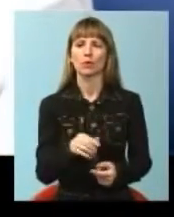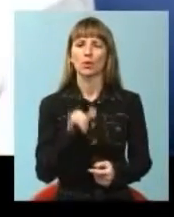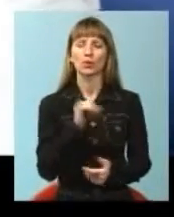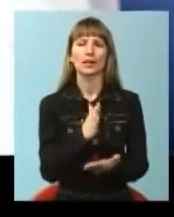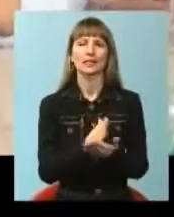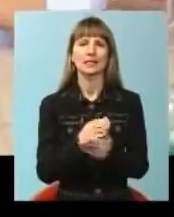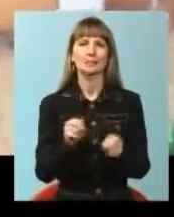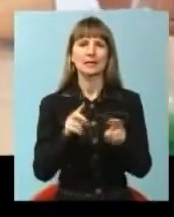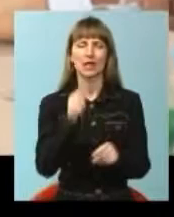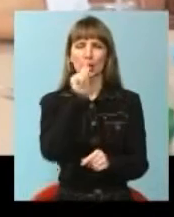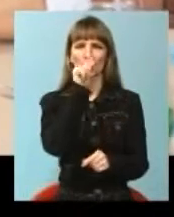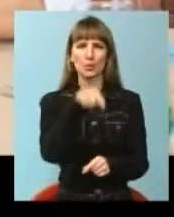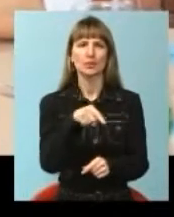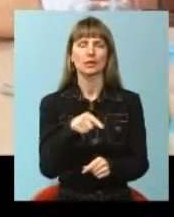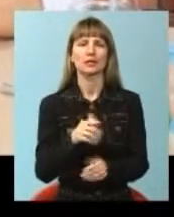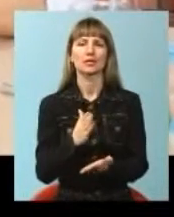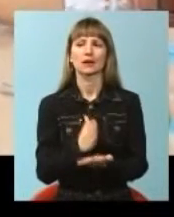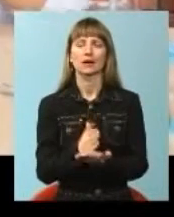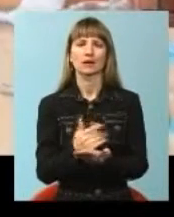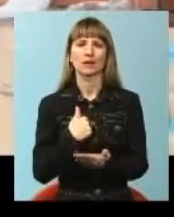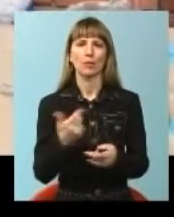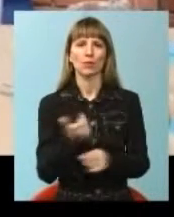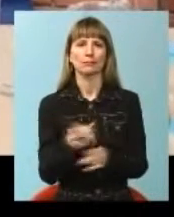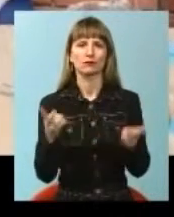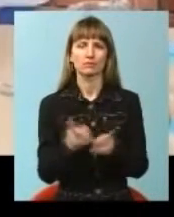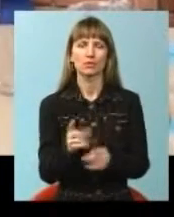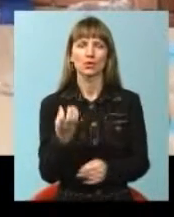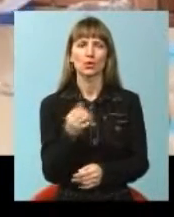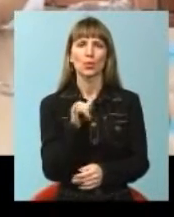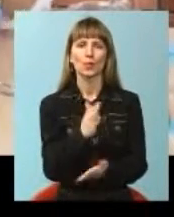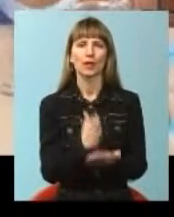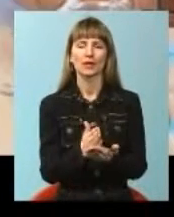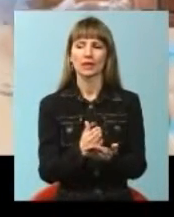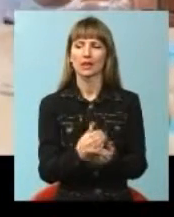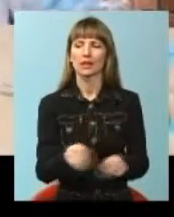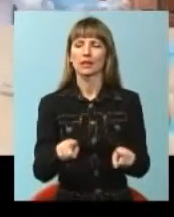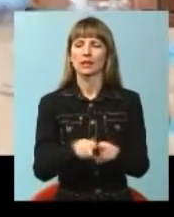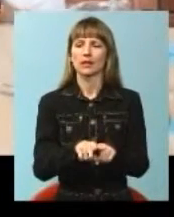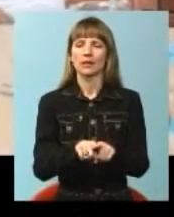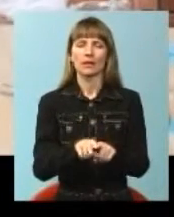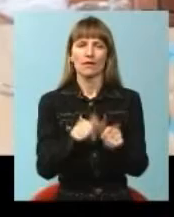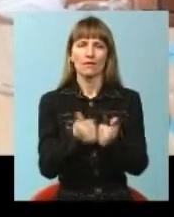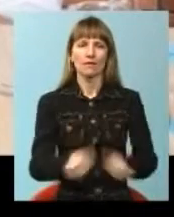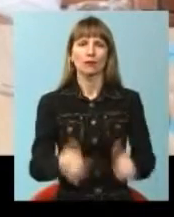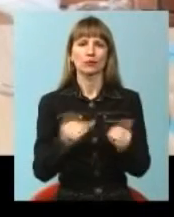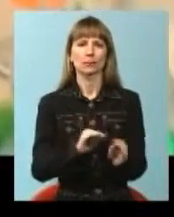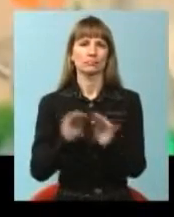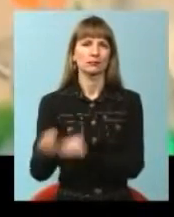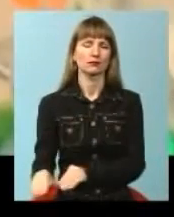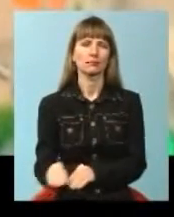такий спеціальний носик. Він нам дуже знадобиться. А ще в неї є ось такий корк. Зараз ми його тут покладемо.